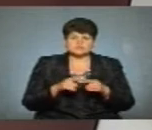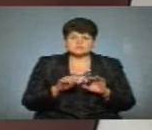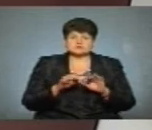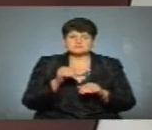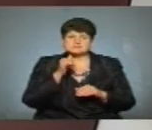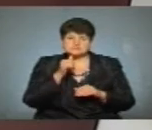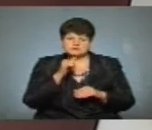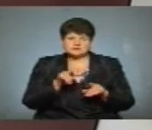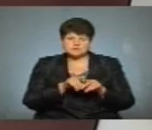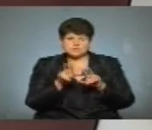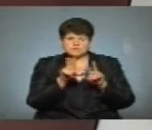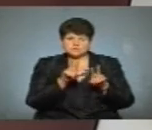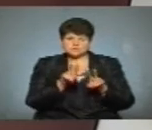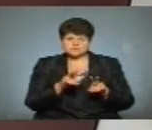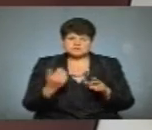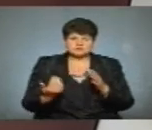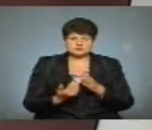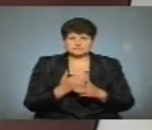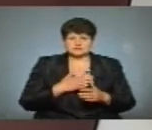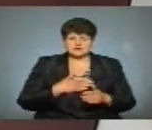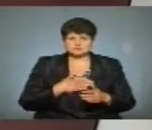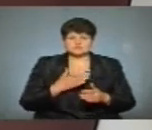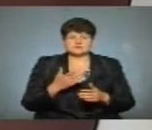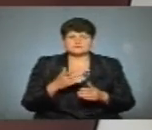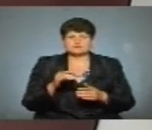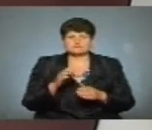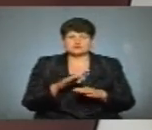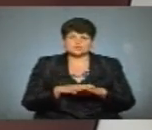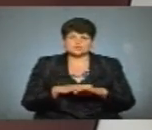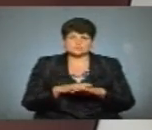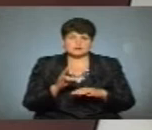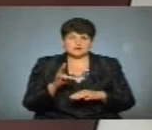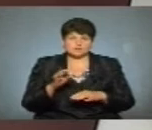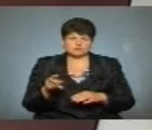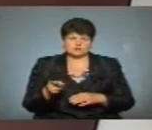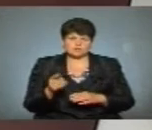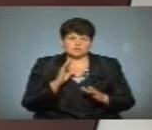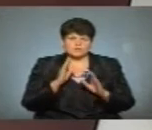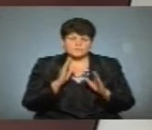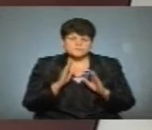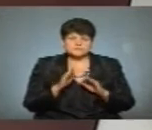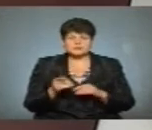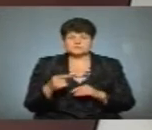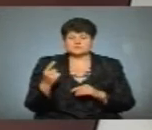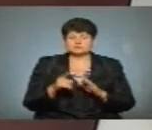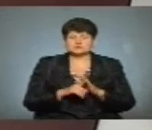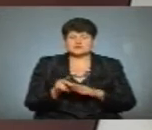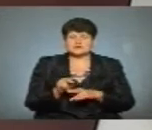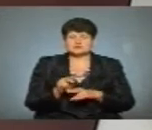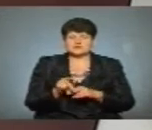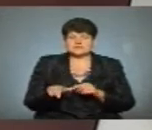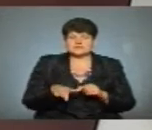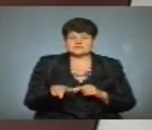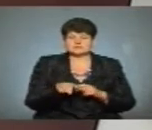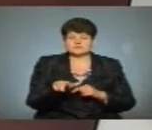завтра. Також слідкуйте за оновленням на нашій сторінці «Суспільне Тернопіль» у Фейсбуці. На Тернопільщині почали ремонтувати